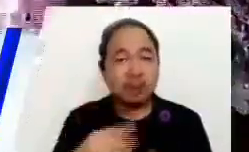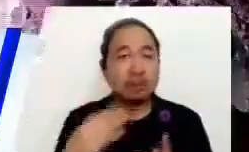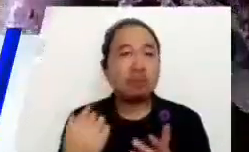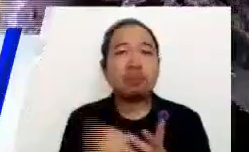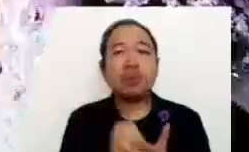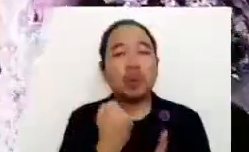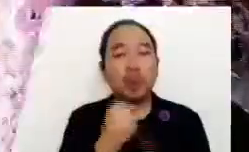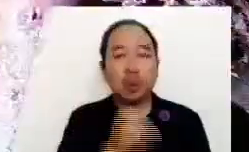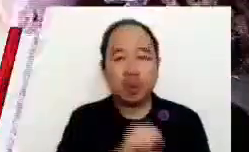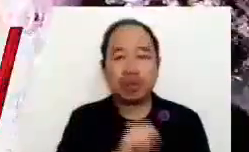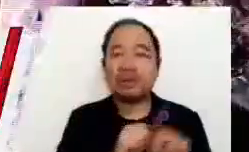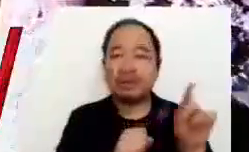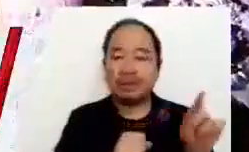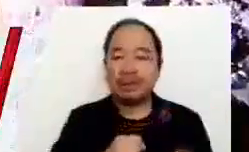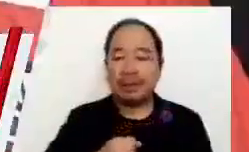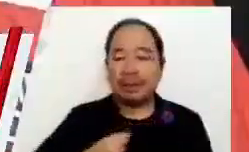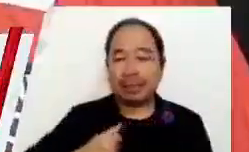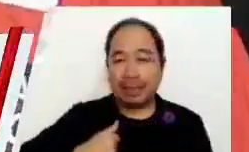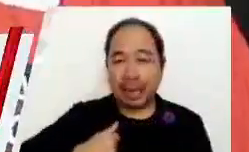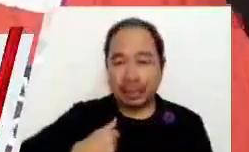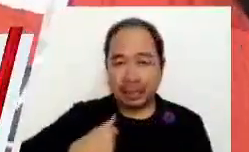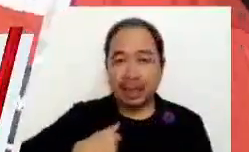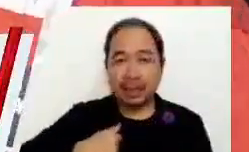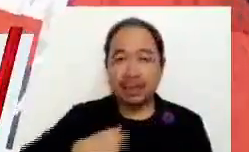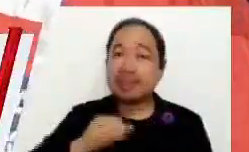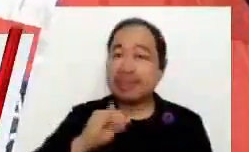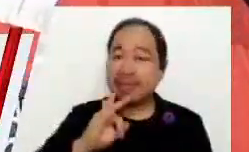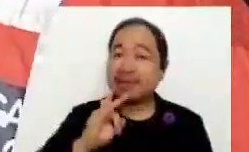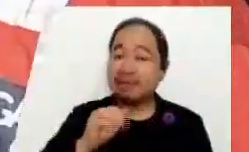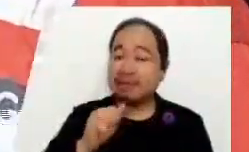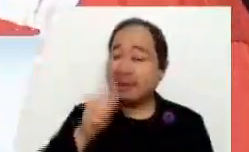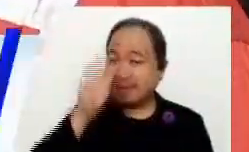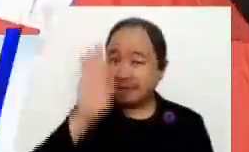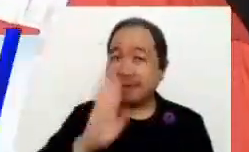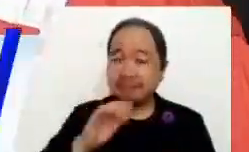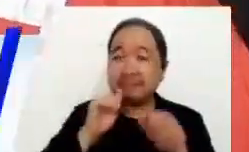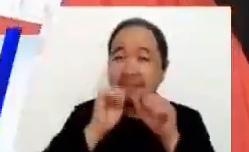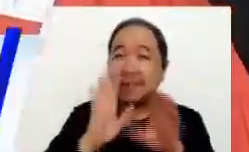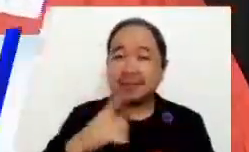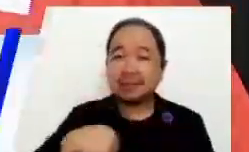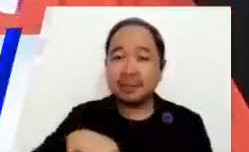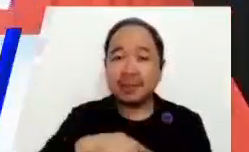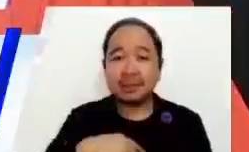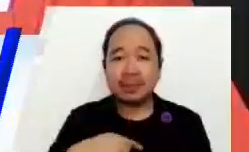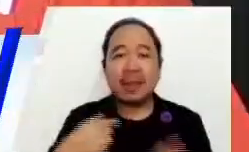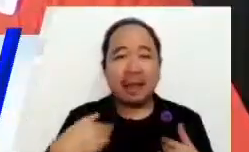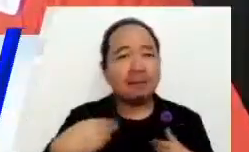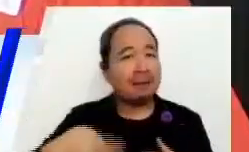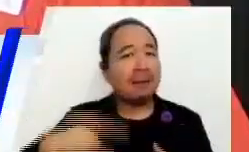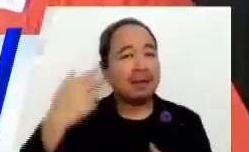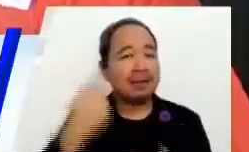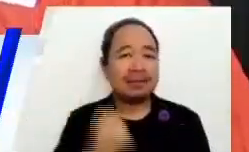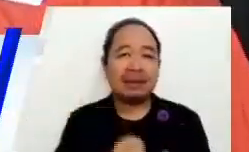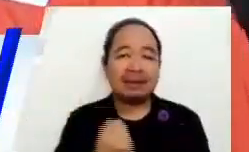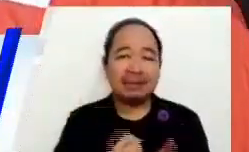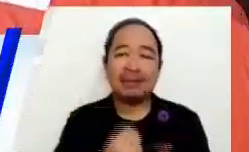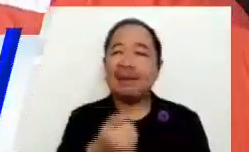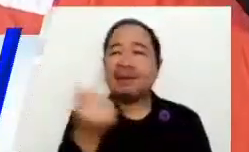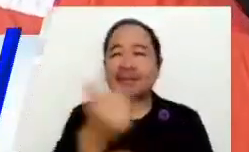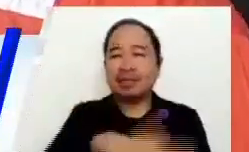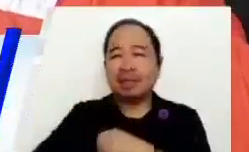kung magkakaroon po. Kung biyayaan po ng Diyos. Mas malaki po talaga yung ano po sa ibang bansa po kaysa po rito. Kasi dito